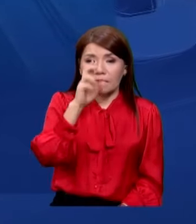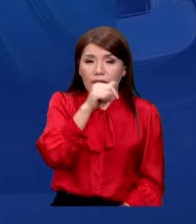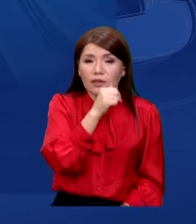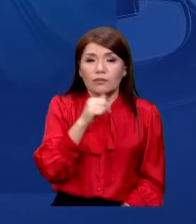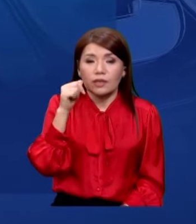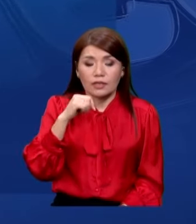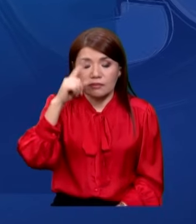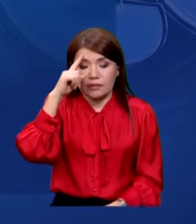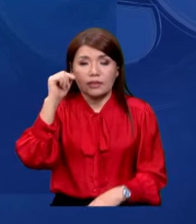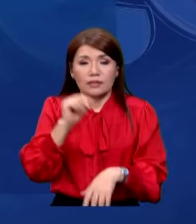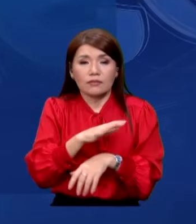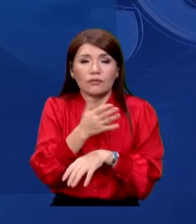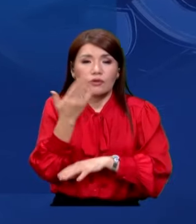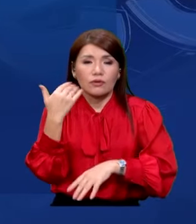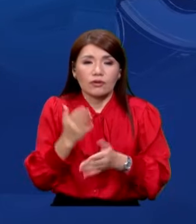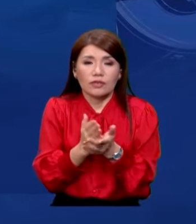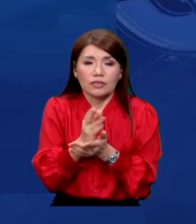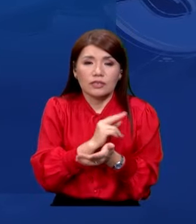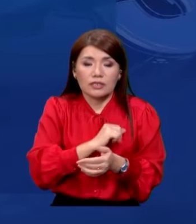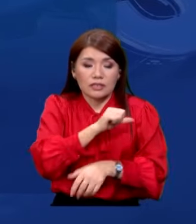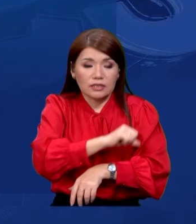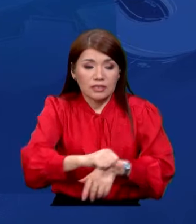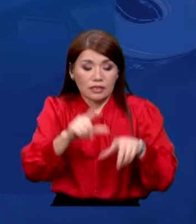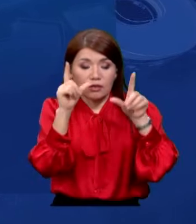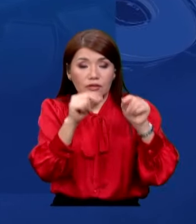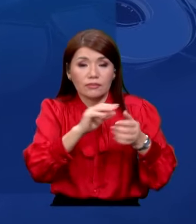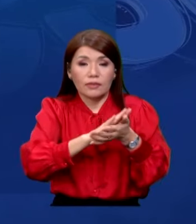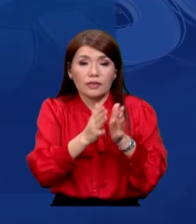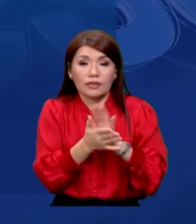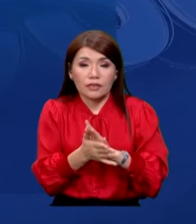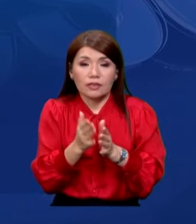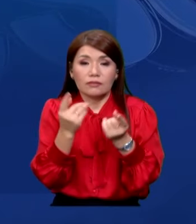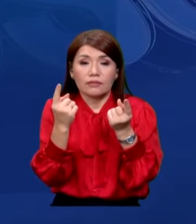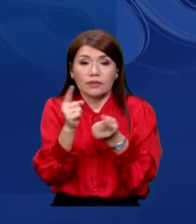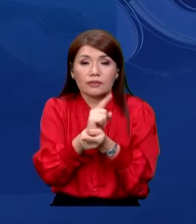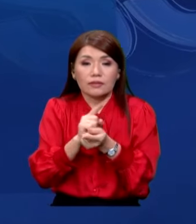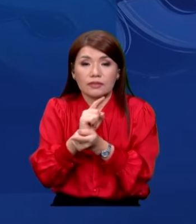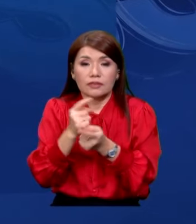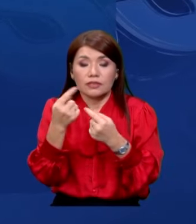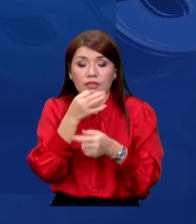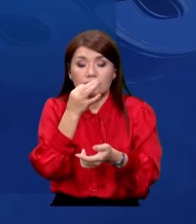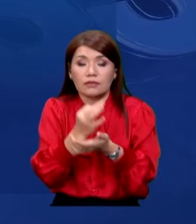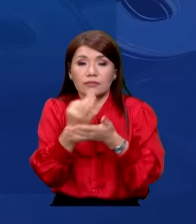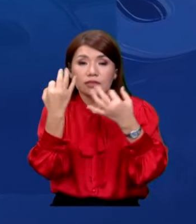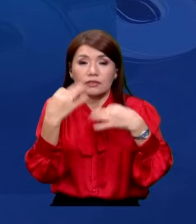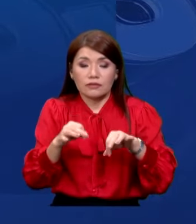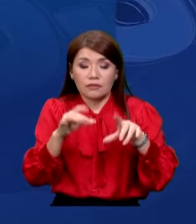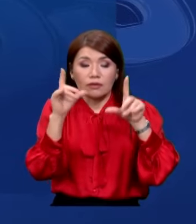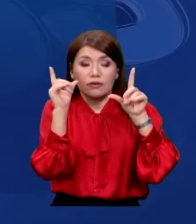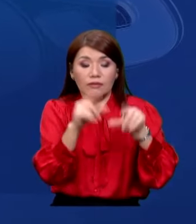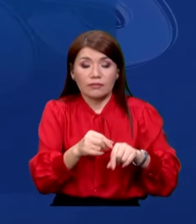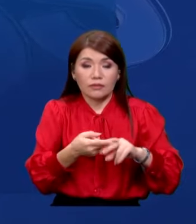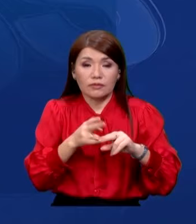Мемлекеттік құпияны білетін бұрынғы қызметкердің шетелге шығу құқығы келісімшарт мерзімінің өзектілігіне қарамастан шетелге рұқсатсыз шыққан үшін